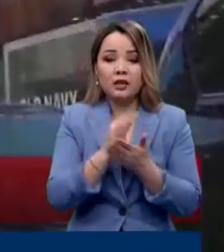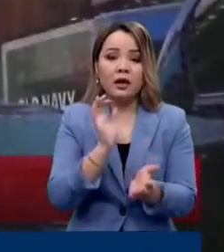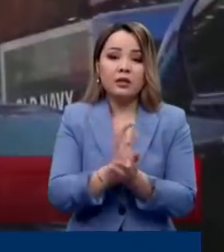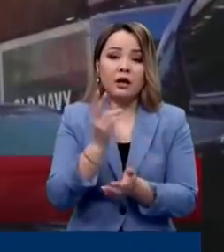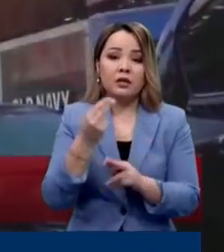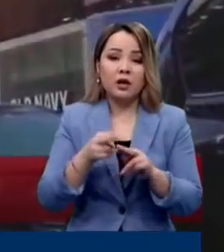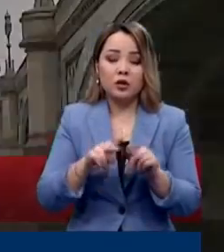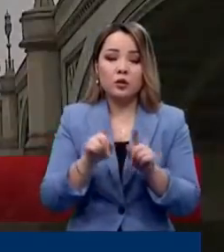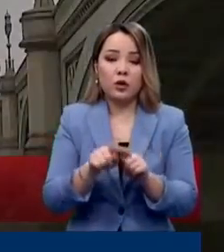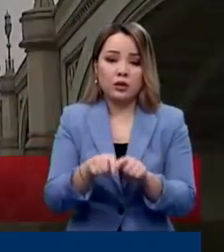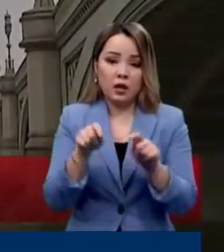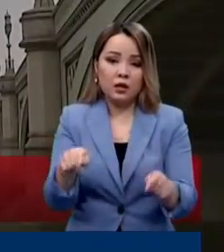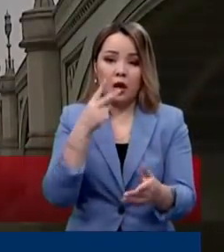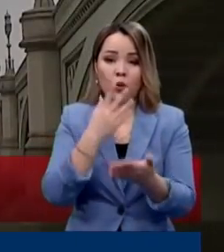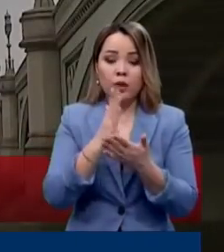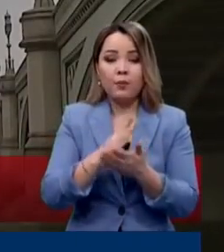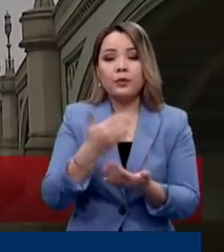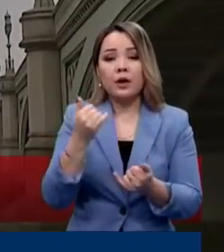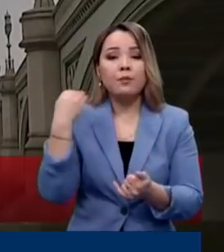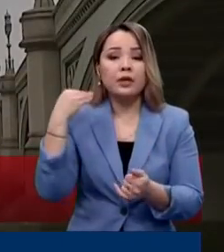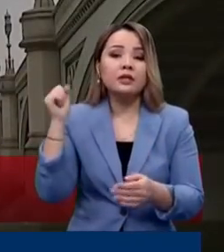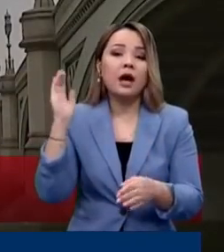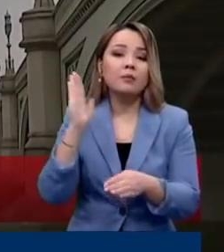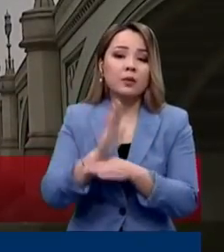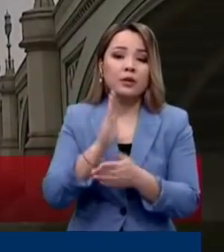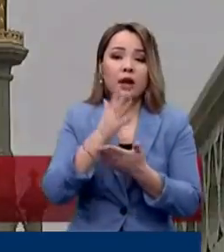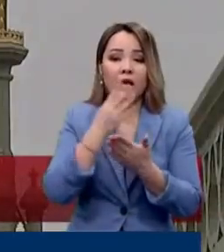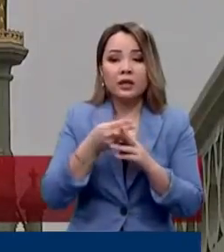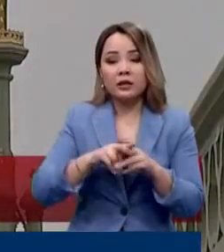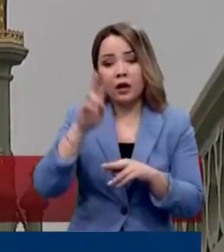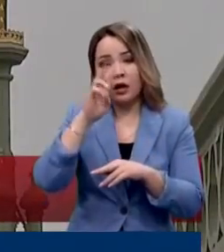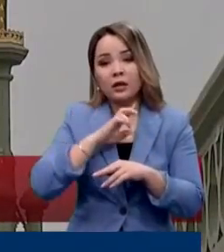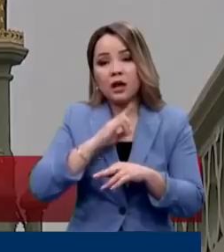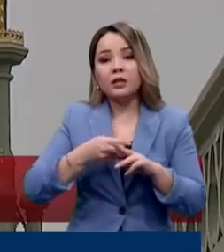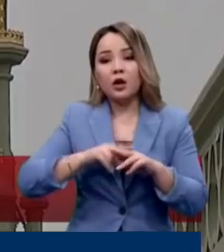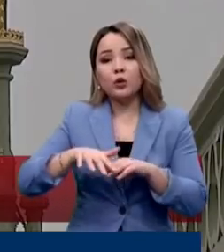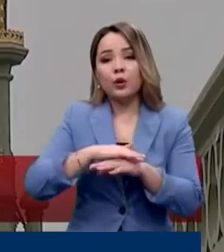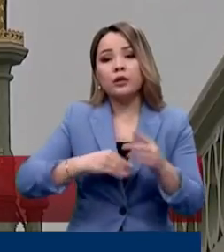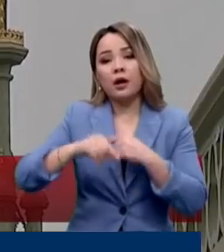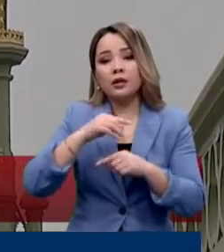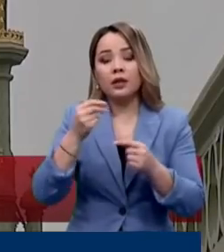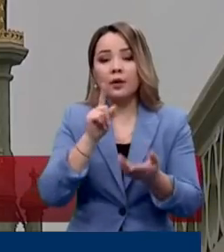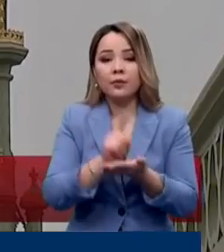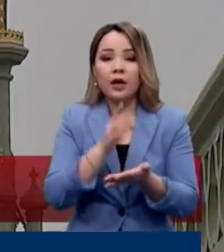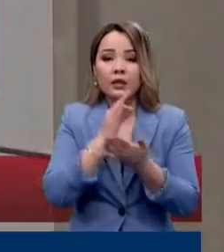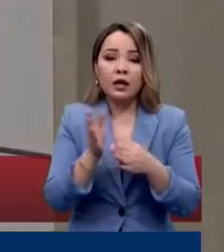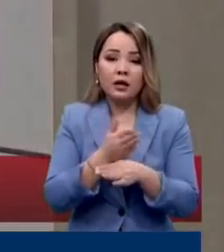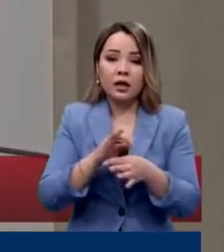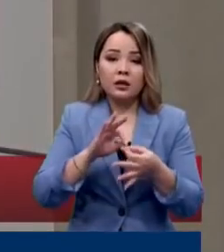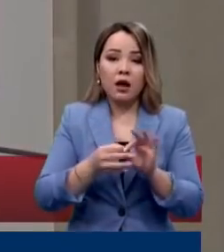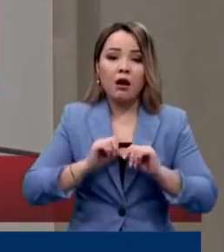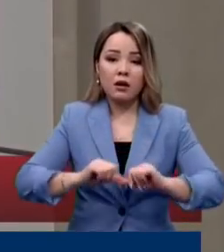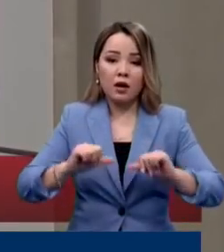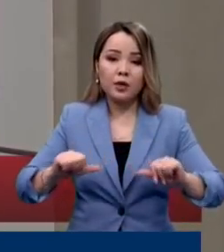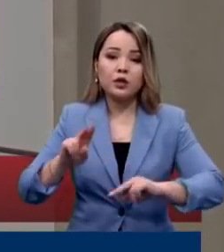деп атап бұғаттауды ұсынды. Президент тапсырмасынан кейін Қазақстан үкіметі де шетелге жылыстаған қаржыны қайтару қам қарекетін жасайтын комиссия